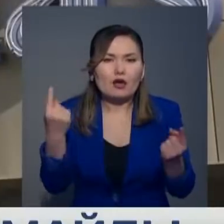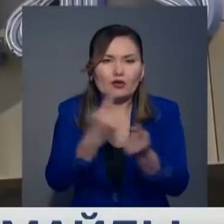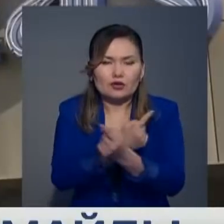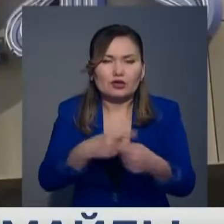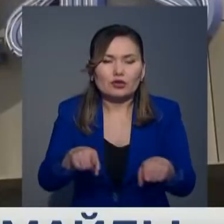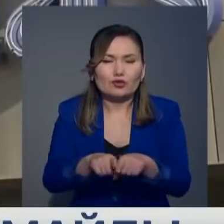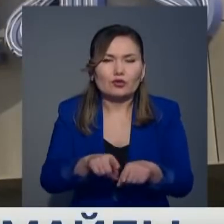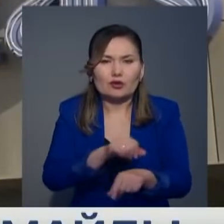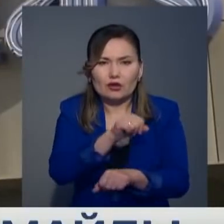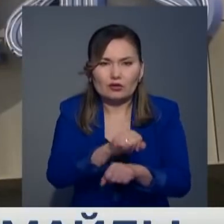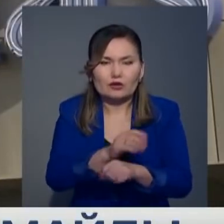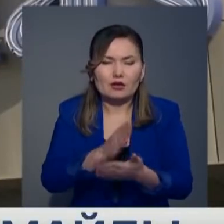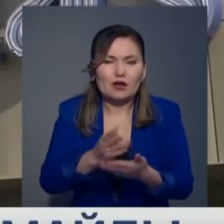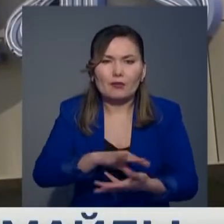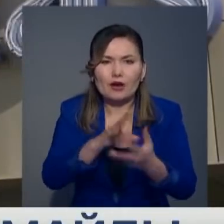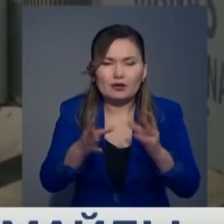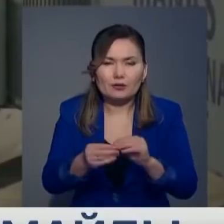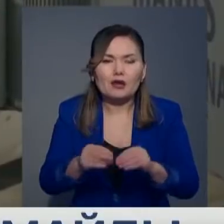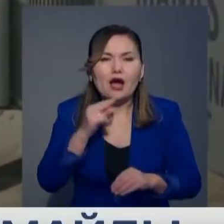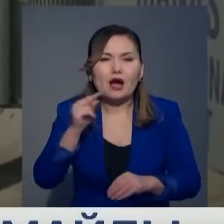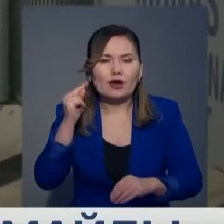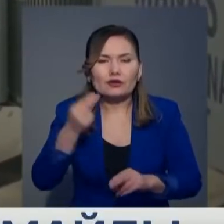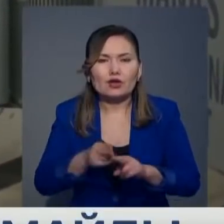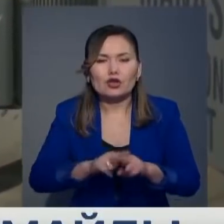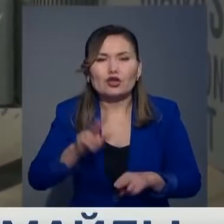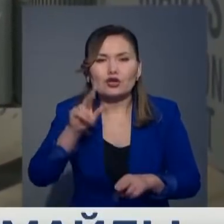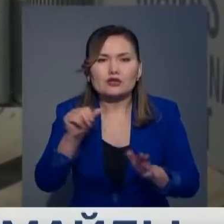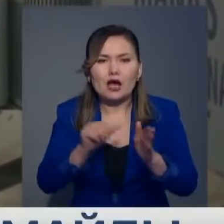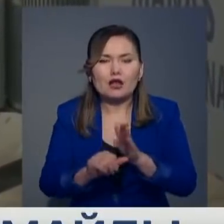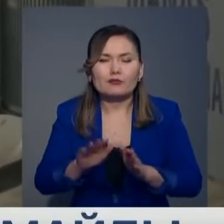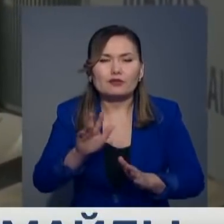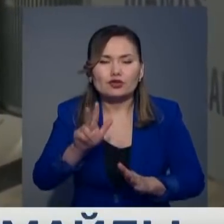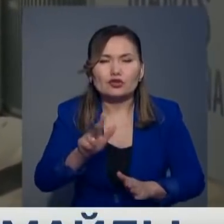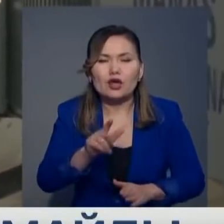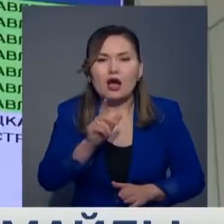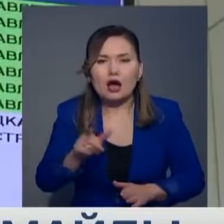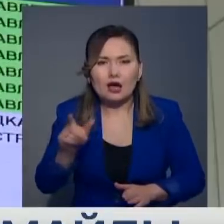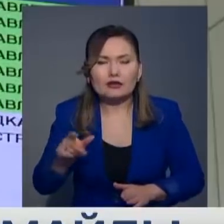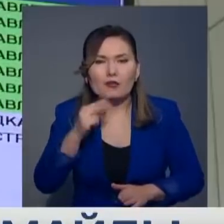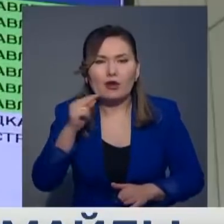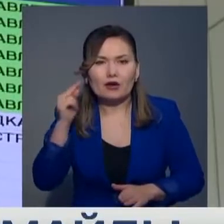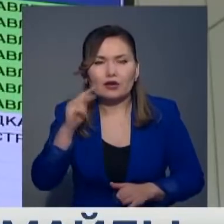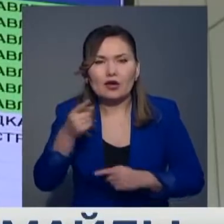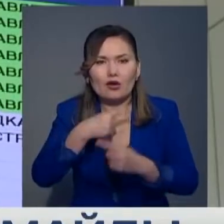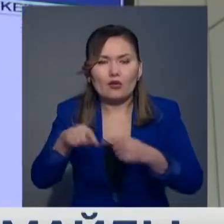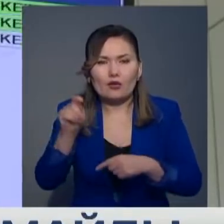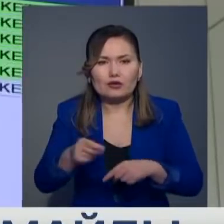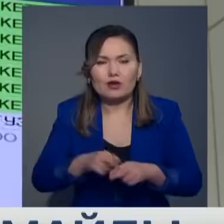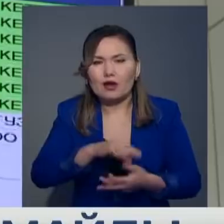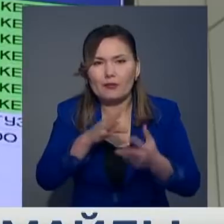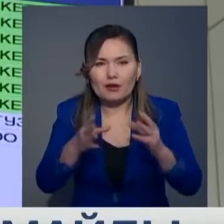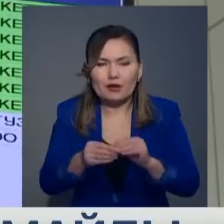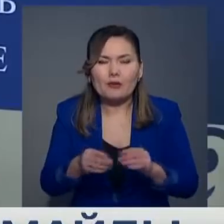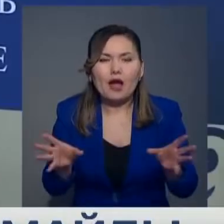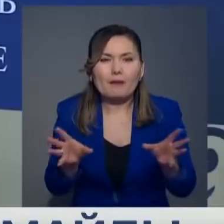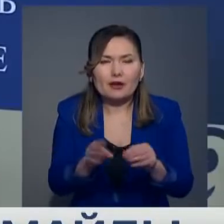елдер арқылы жетуге болады. Осы жолмен Қытайдың 363 азаматы елге кірген болатын. Көбісі жол салып жүрген